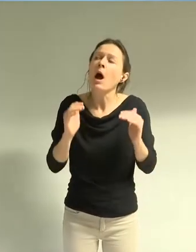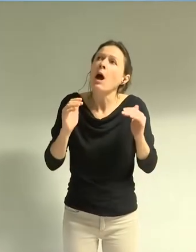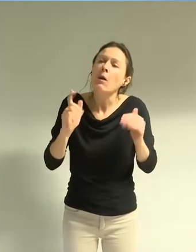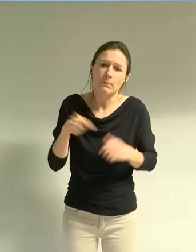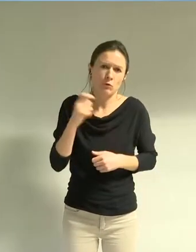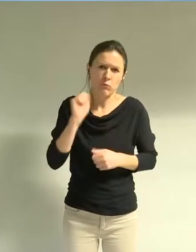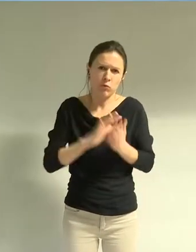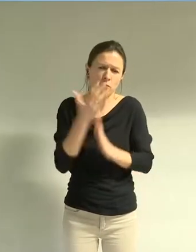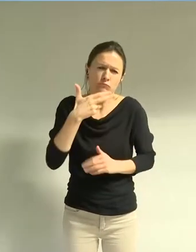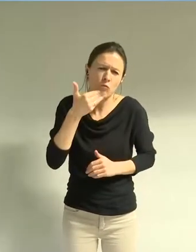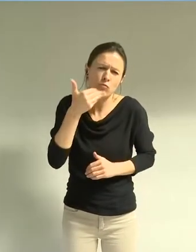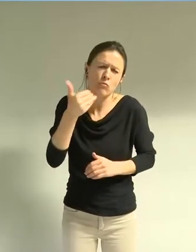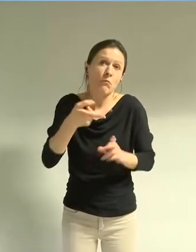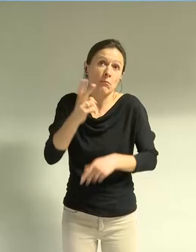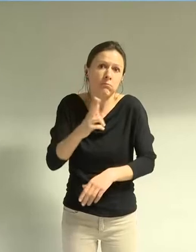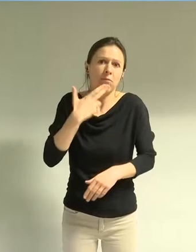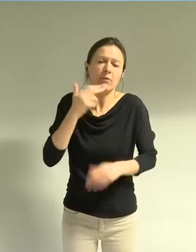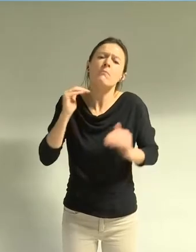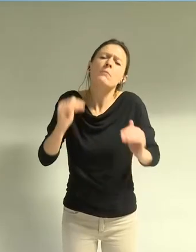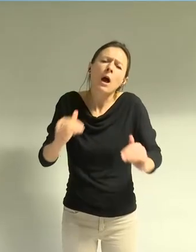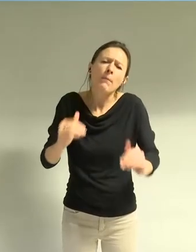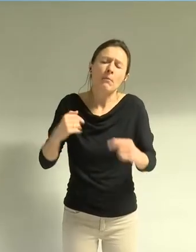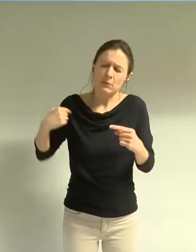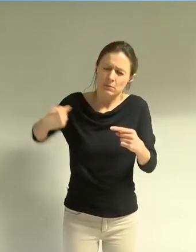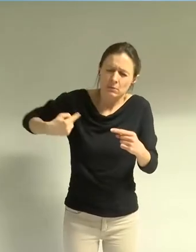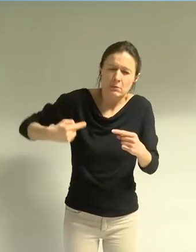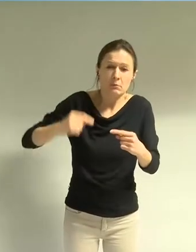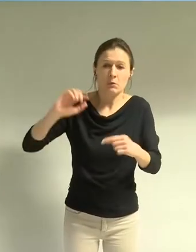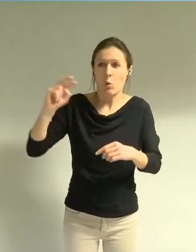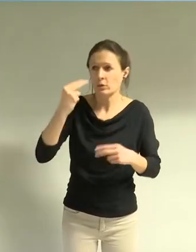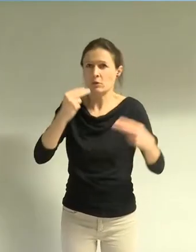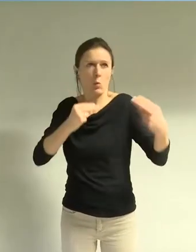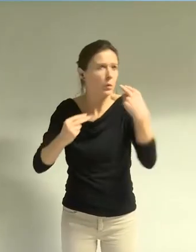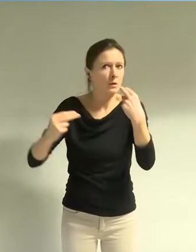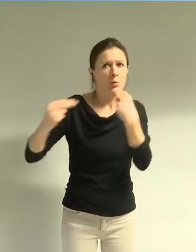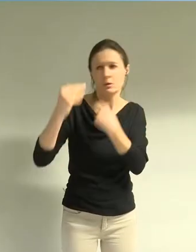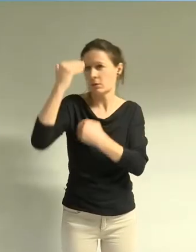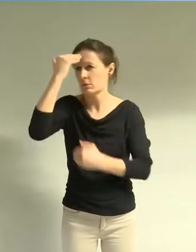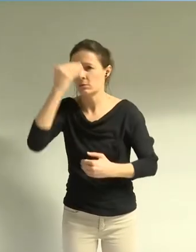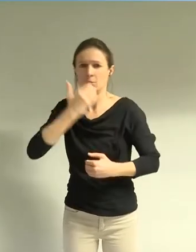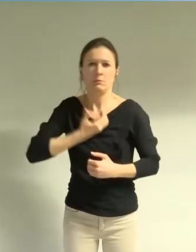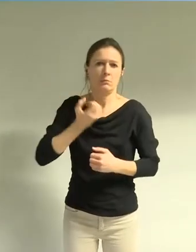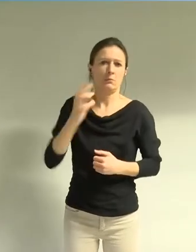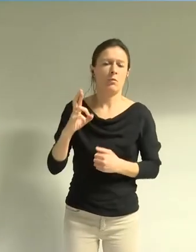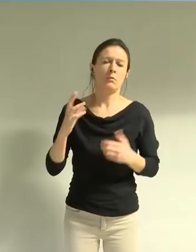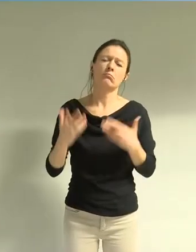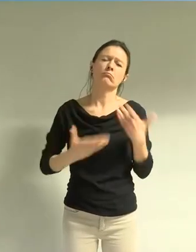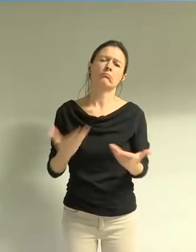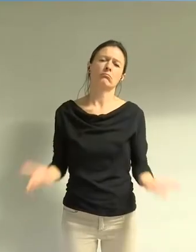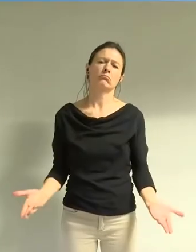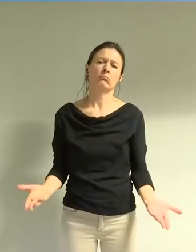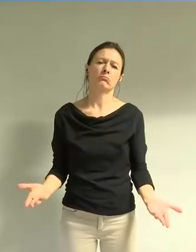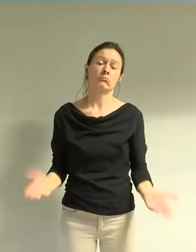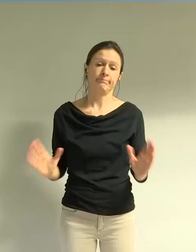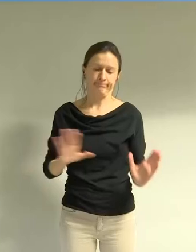certain il ya comme une certaine reconnaissance du travail effectué et nous nous inscrivons donc dans cette dans cette continuité sur la